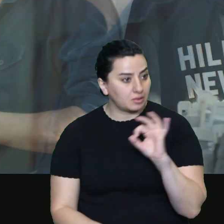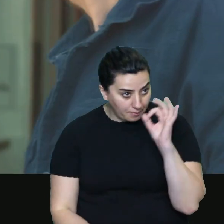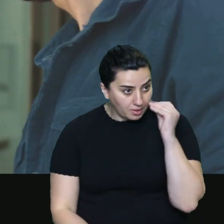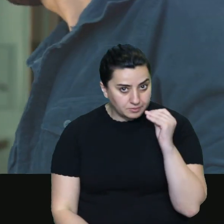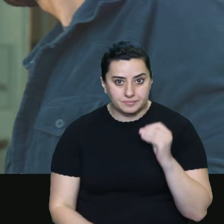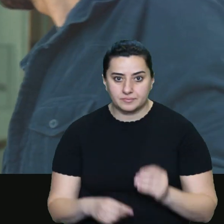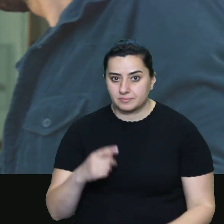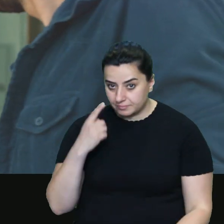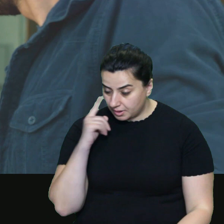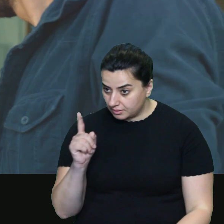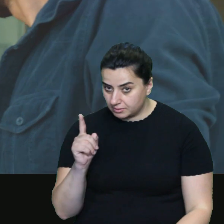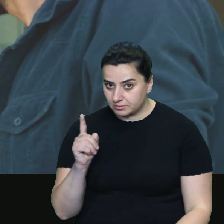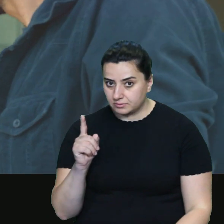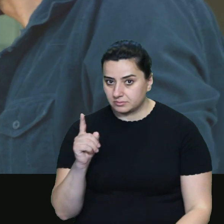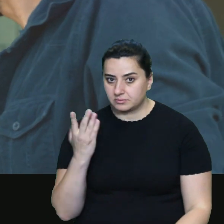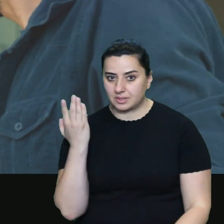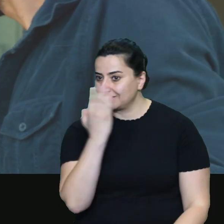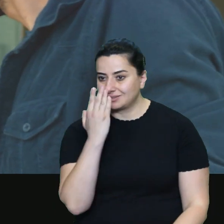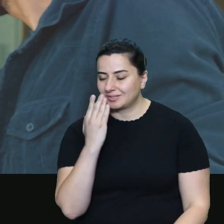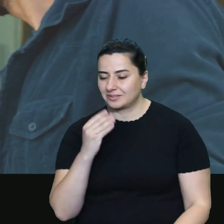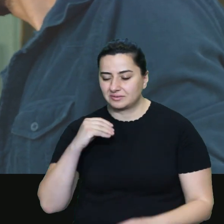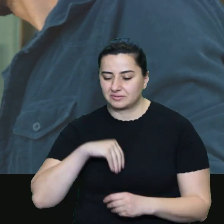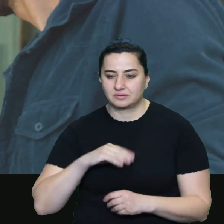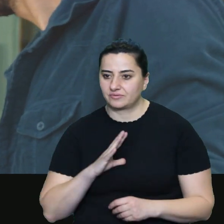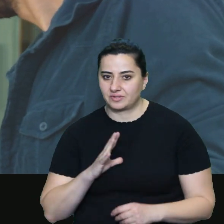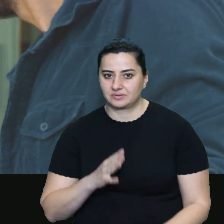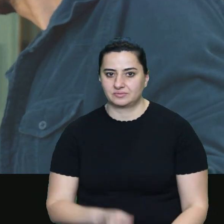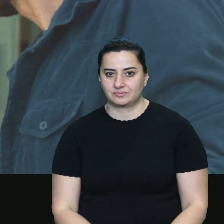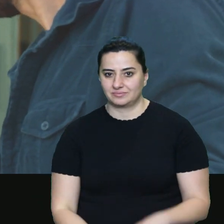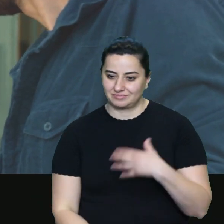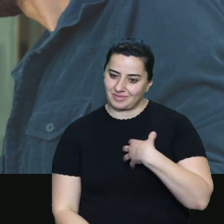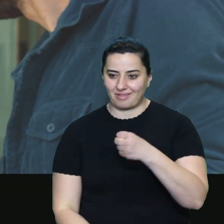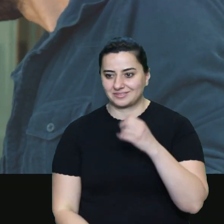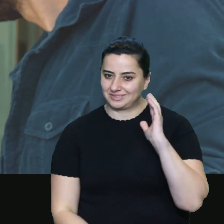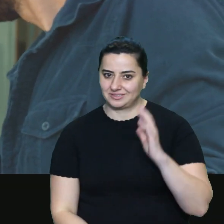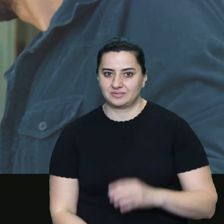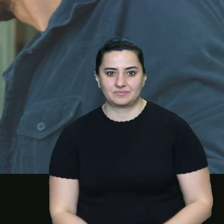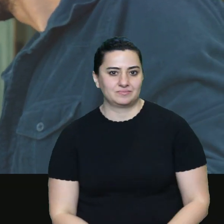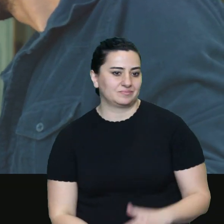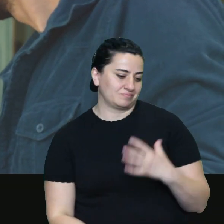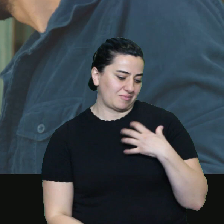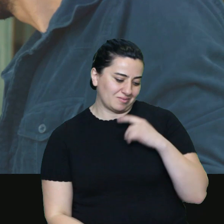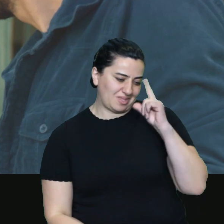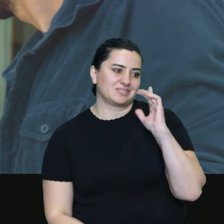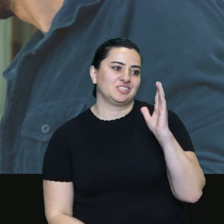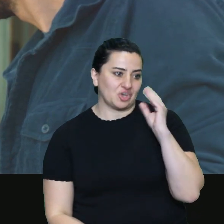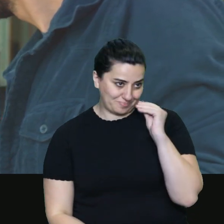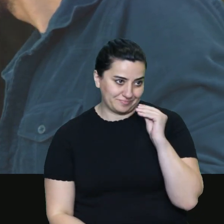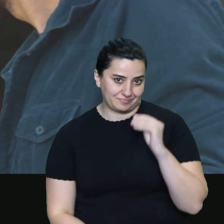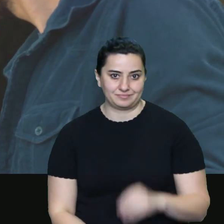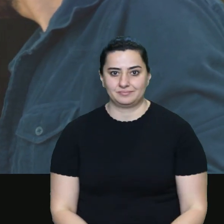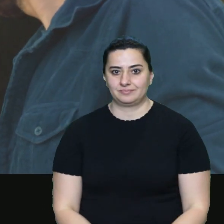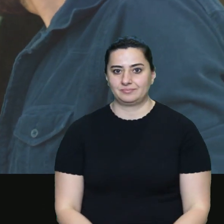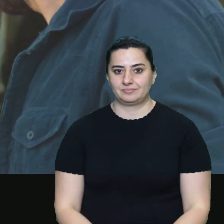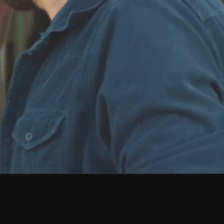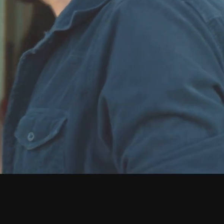Şişt, yürü bak. Ne götüreceksin kız giderken yanına? Ha? Beni de götürsene. Kendimi götüreceğim. Gülümseyip pasaja